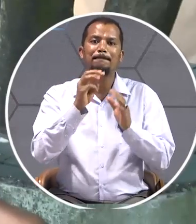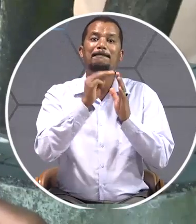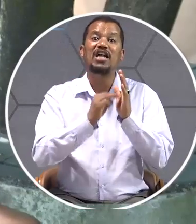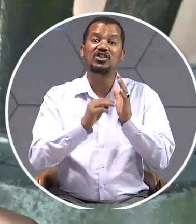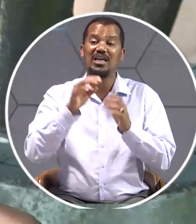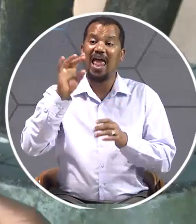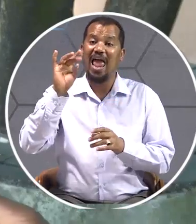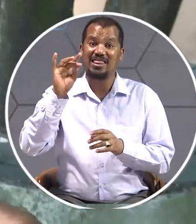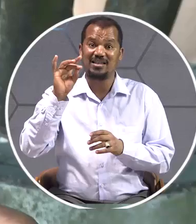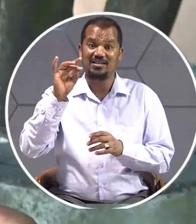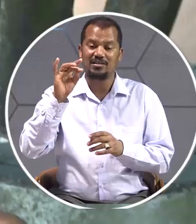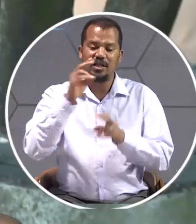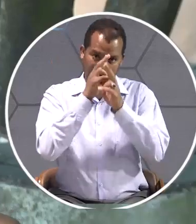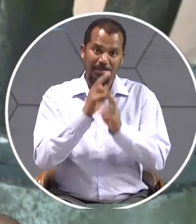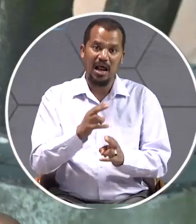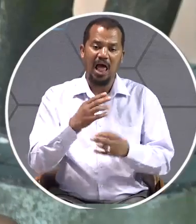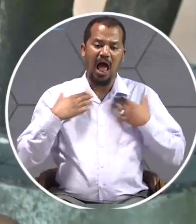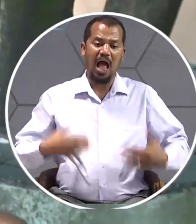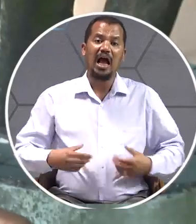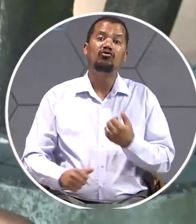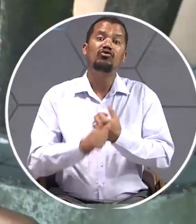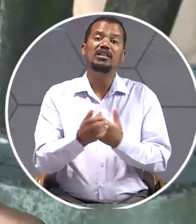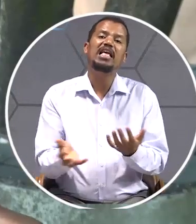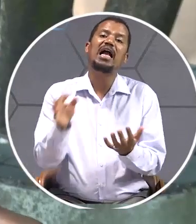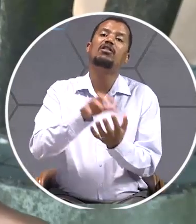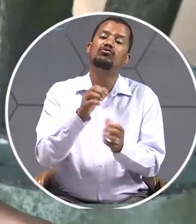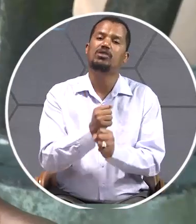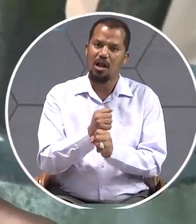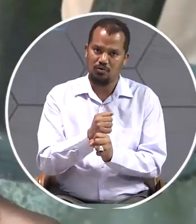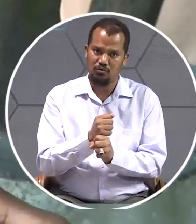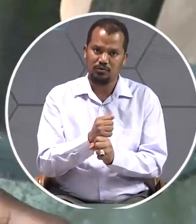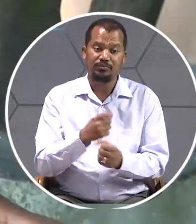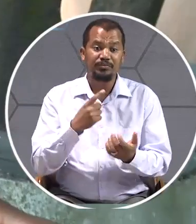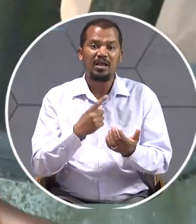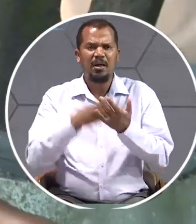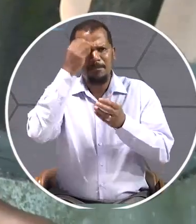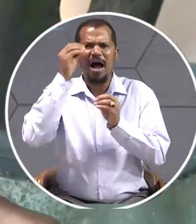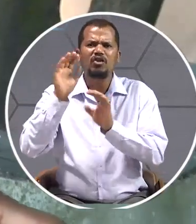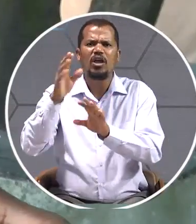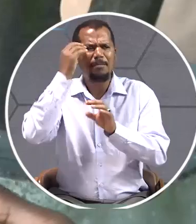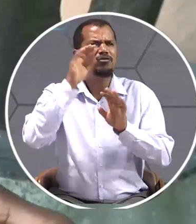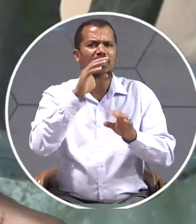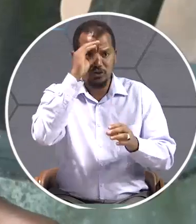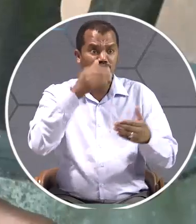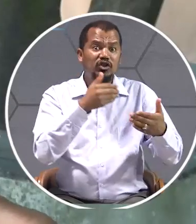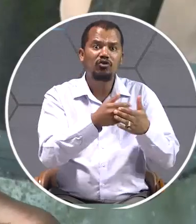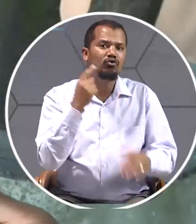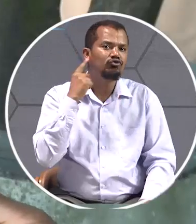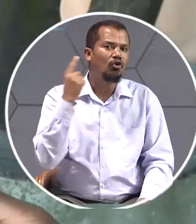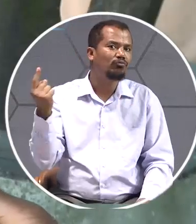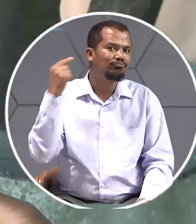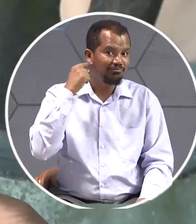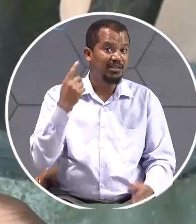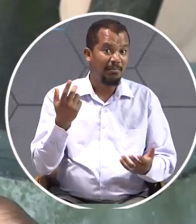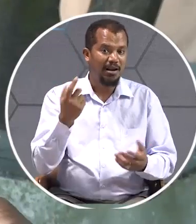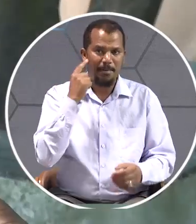ኤትን የሚያከብረዋለ ነው። ማስታወቂያዎች ሲሰሩ አካል ጉዳተኞችን እያካተቱ ይሰራሉ። እነዚህ ማስታወቂያዎች ሰዎች ጋር ሲደርሱ ጆሯቸው ውስጥ